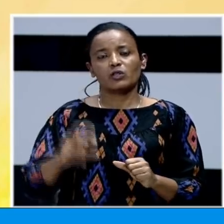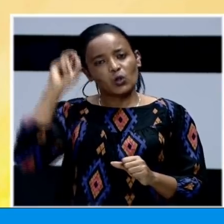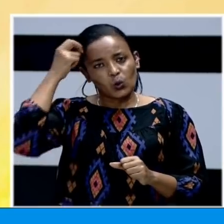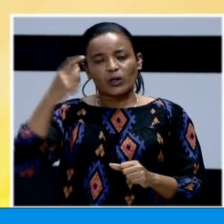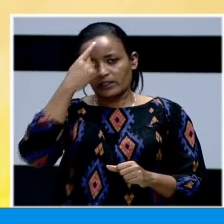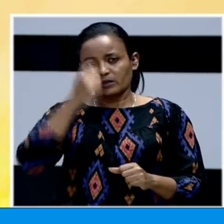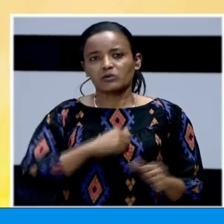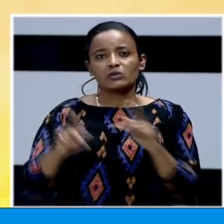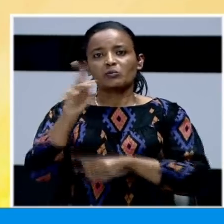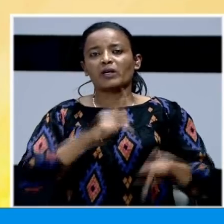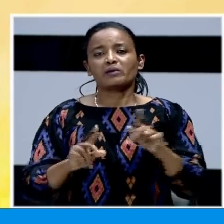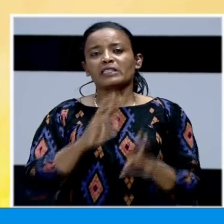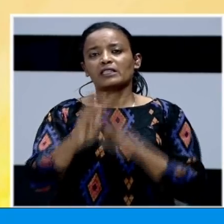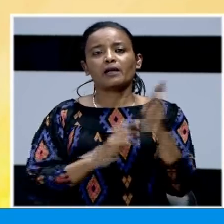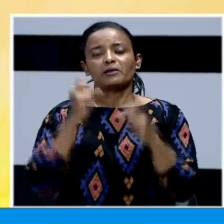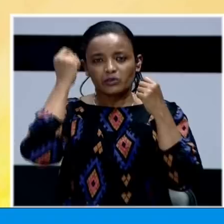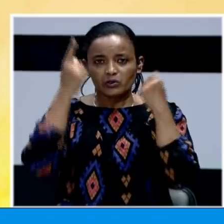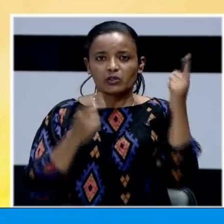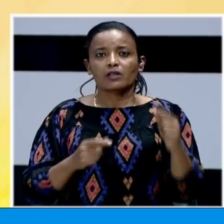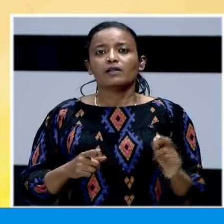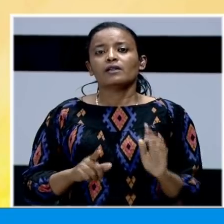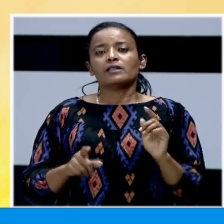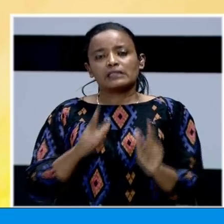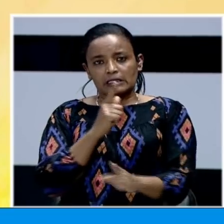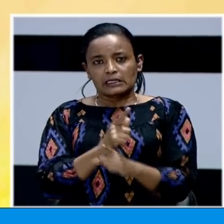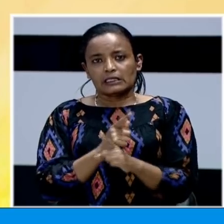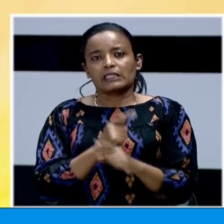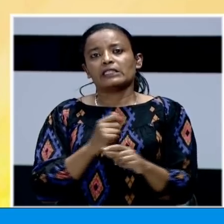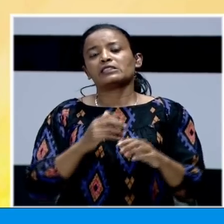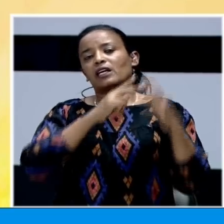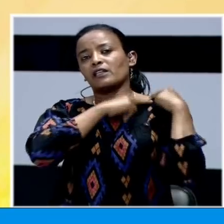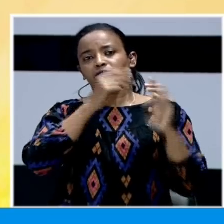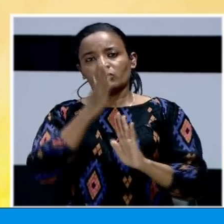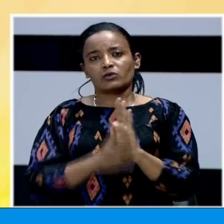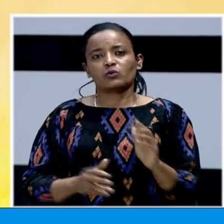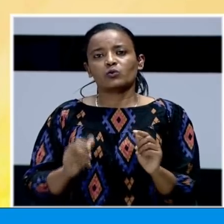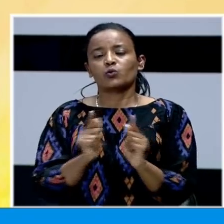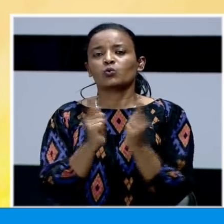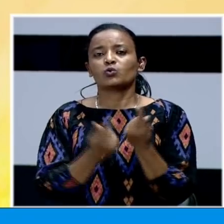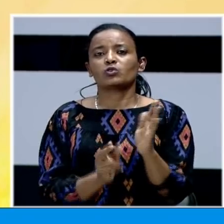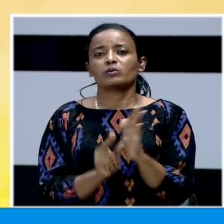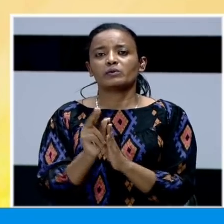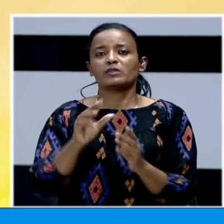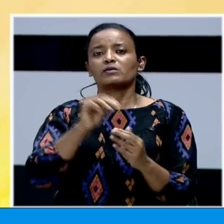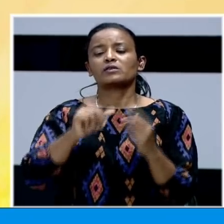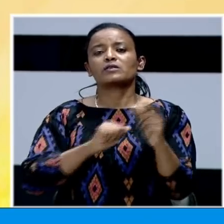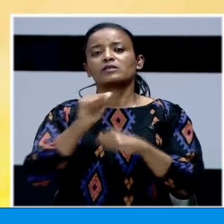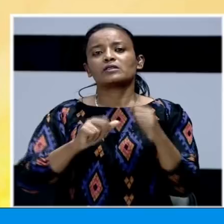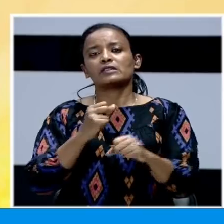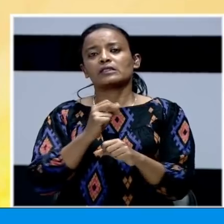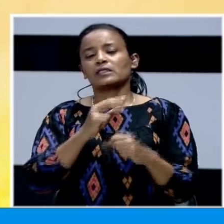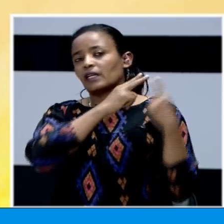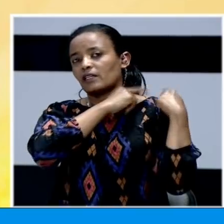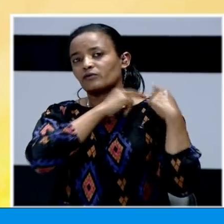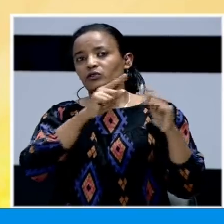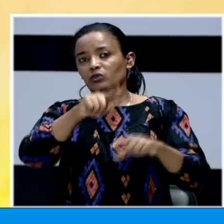عمنن محبرسو عالمون نز ترديو وانتاو ترقو كتصاوت تسويهم قجل بلسقنا مرزع نزي مكهر ناي سلطان عدميون من